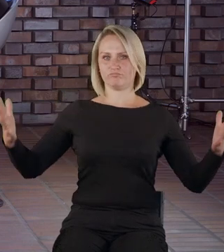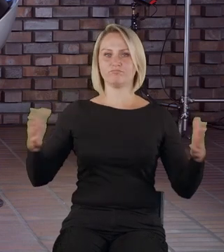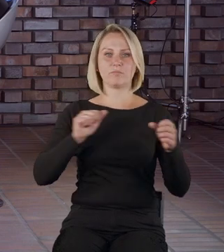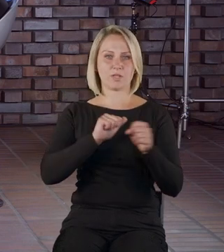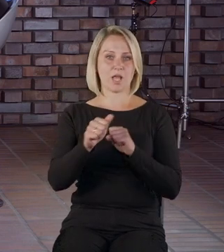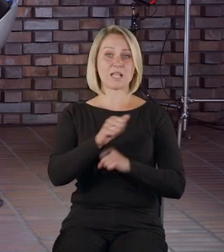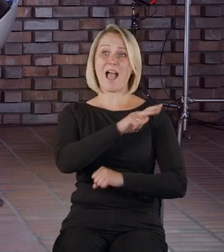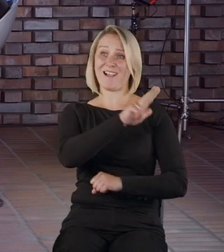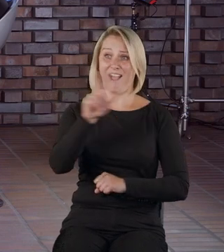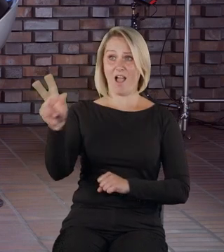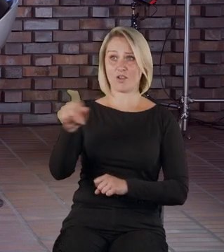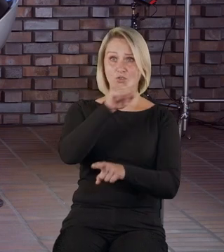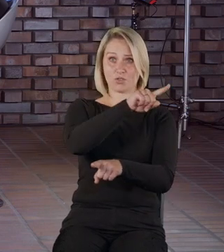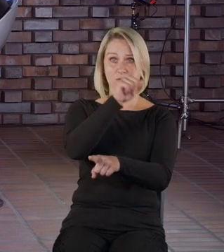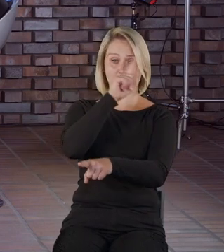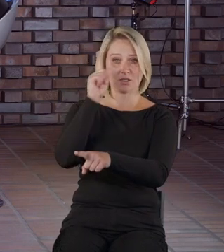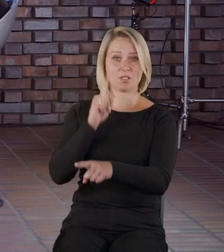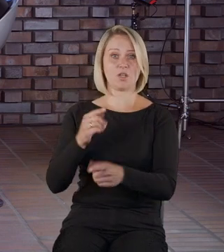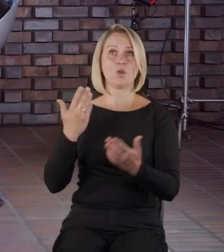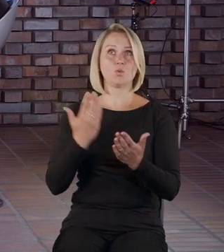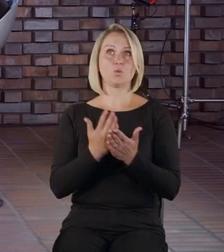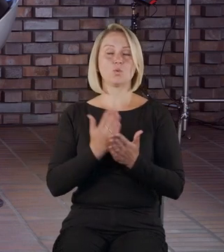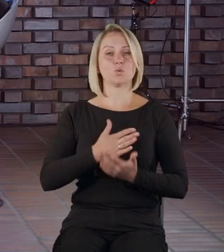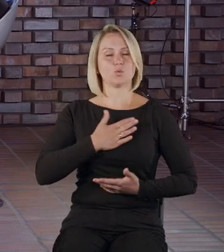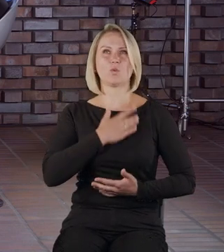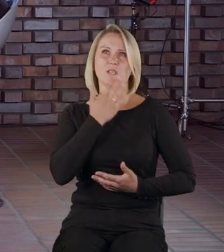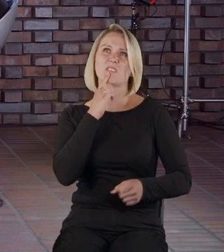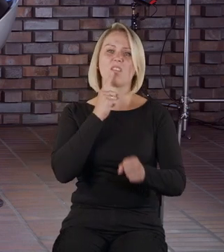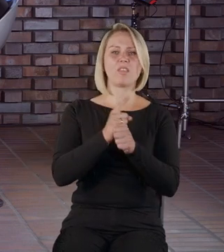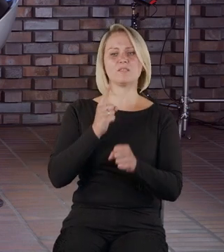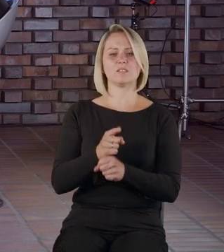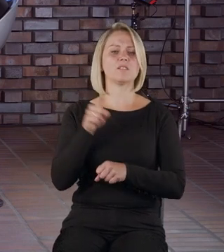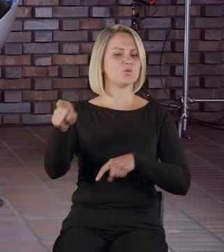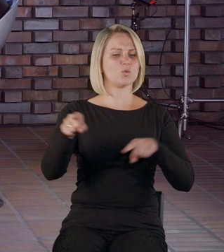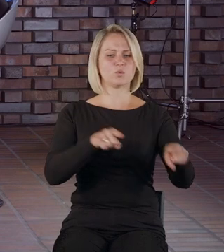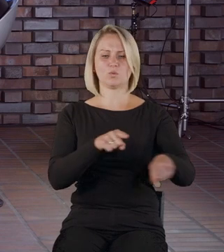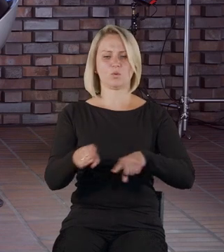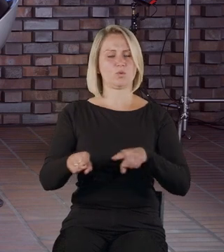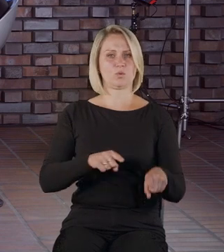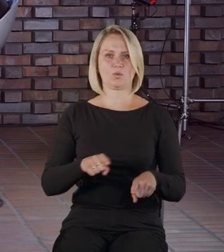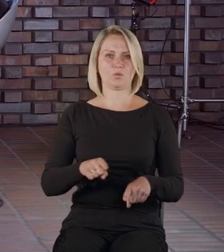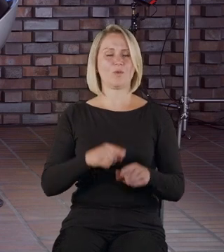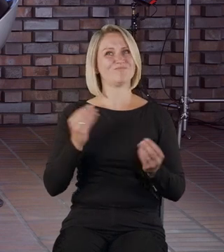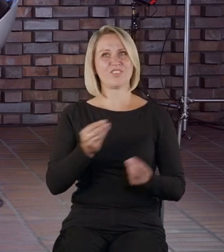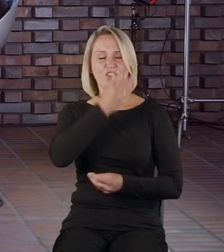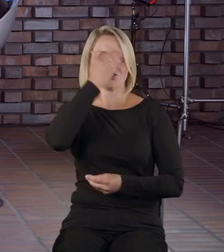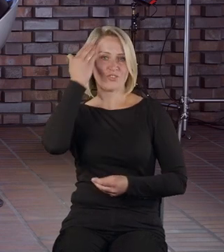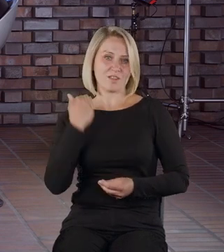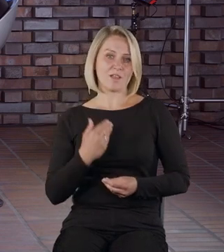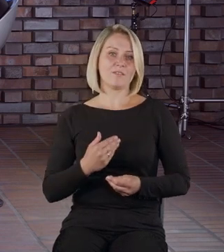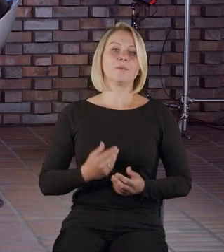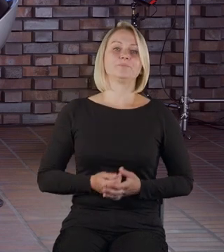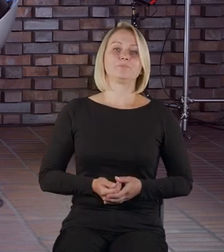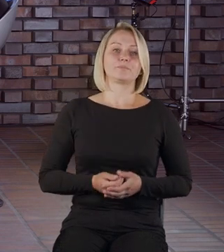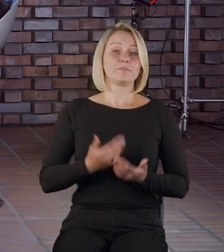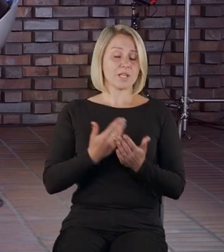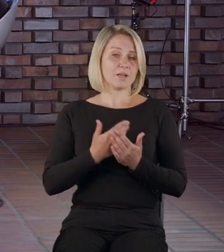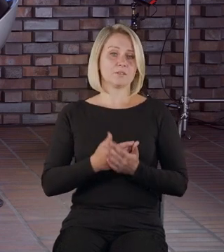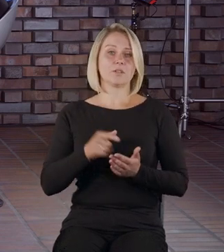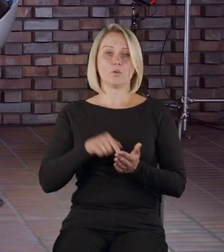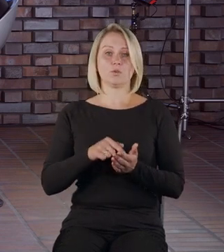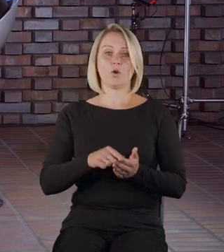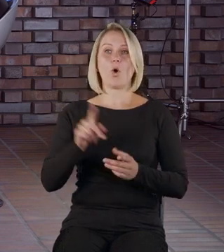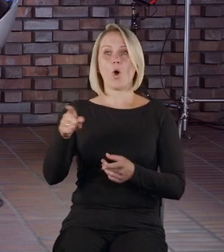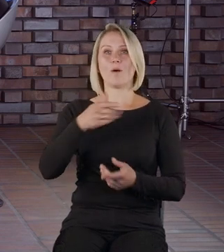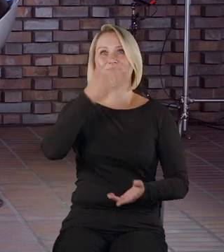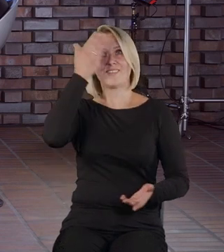nie każdy kandydat na tym etapie jest zdecydowany co do tego, jaki kierunek powinien wybrać, chciałby wybrać. Dlatego też